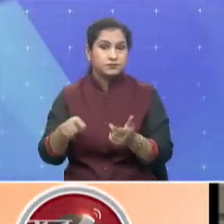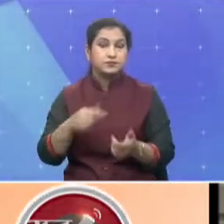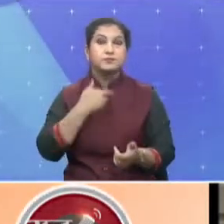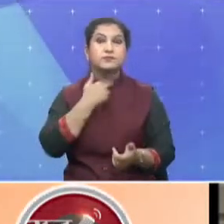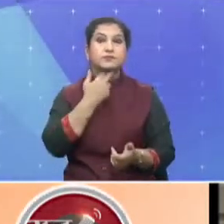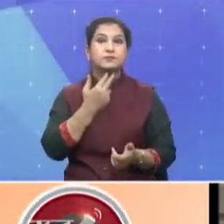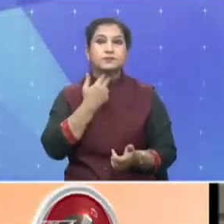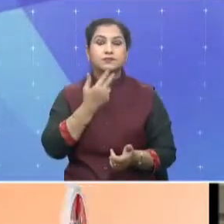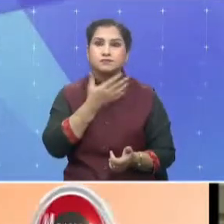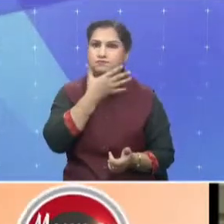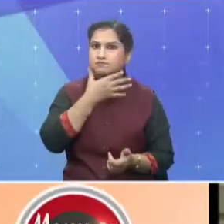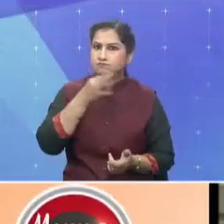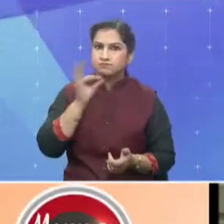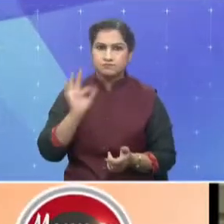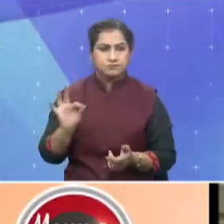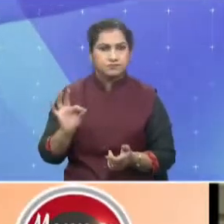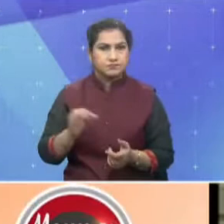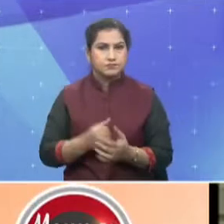सुमधुरभाषिणी,